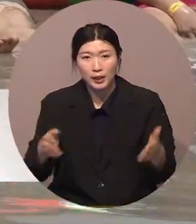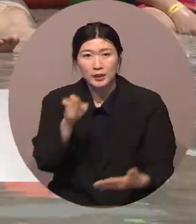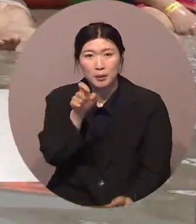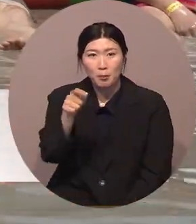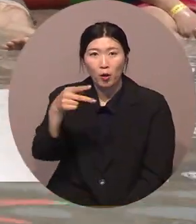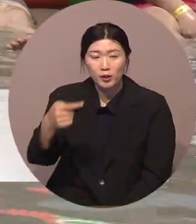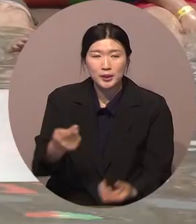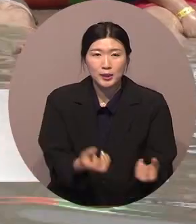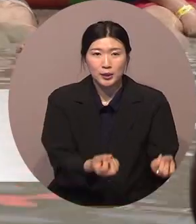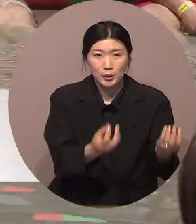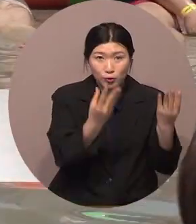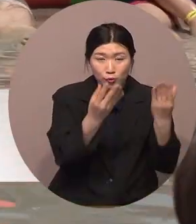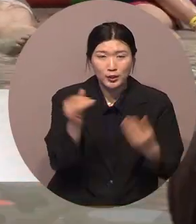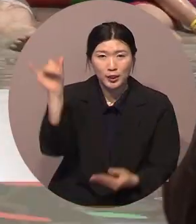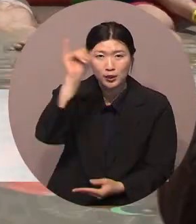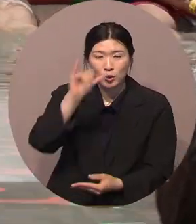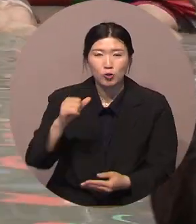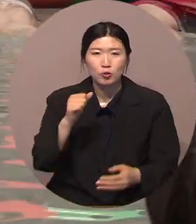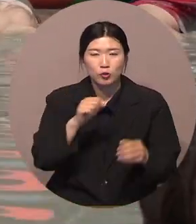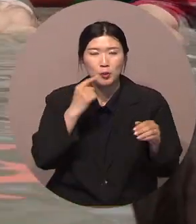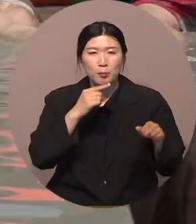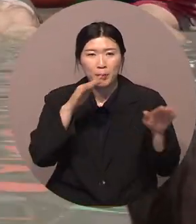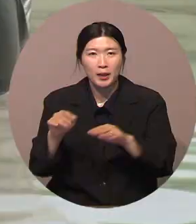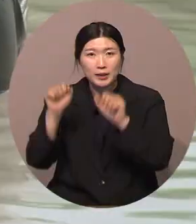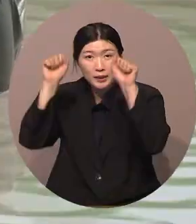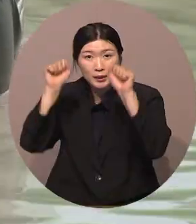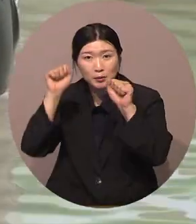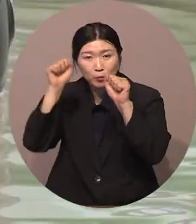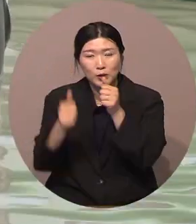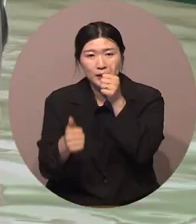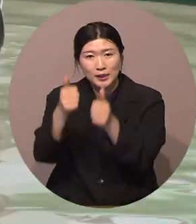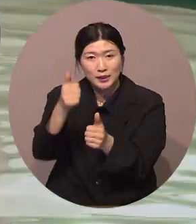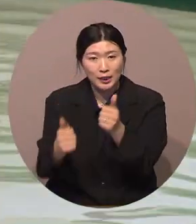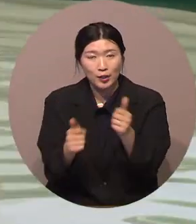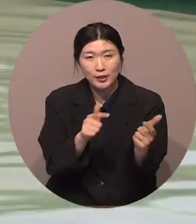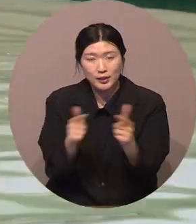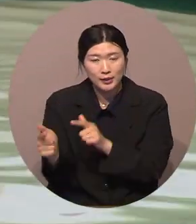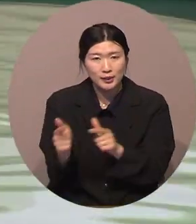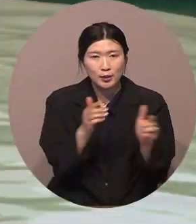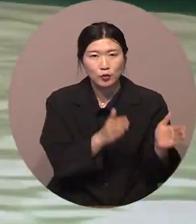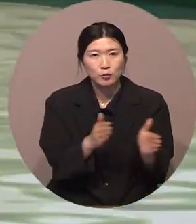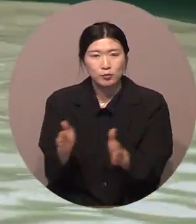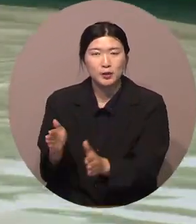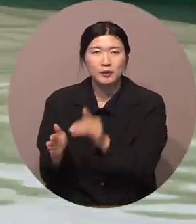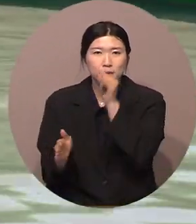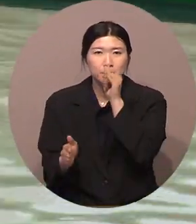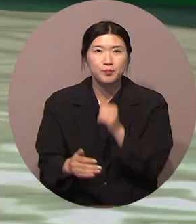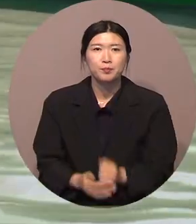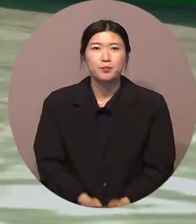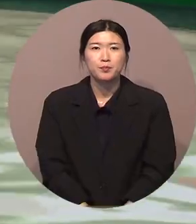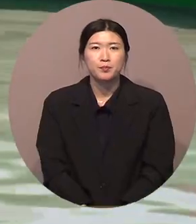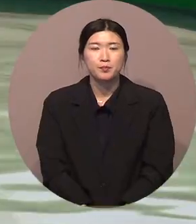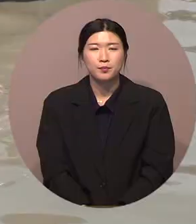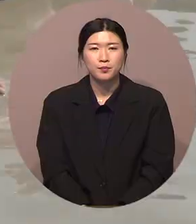머드 축제와 제 166회 전국 해양 스포츠 체전이 함께 열리는 등 다체로운 행사가